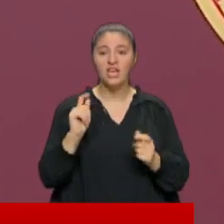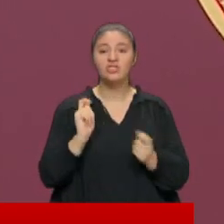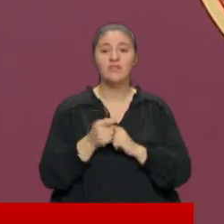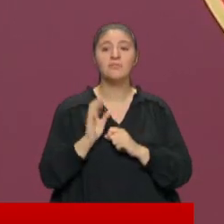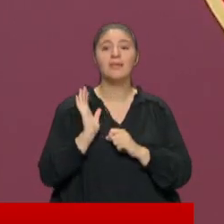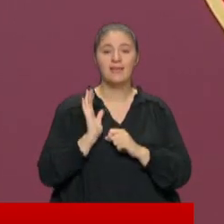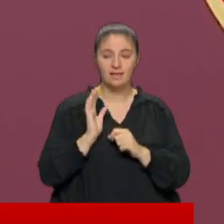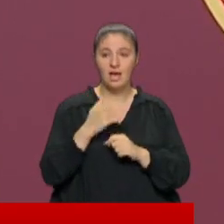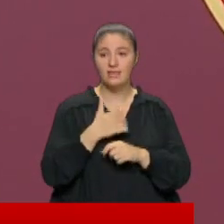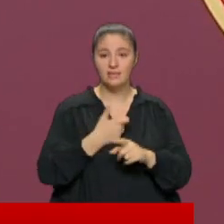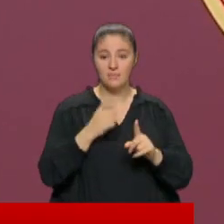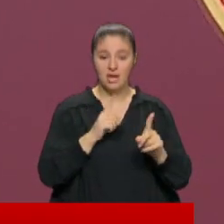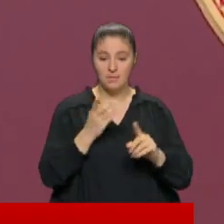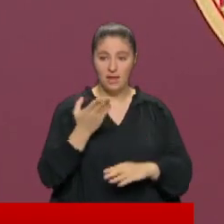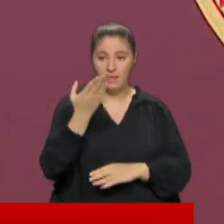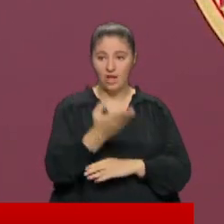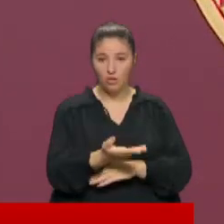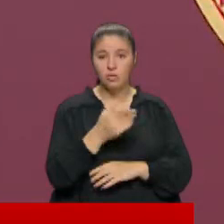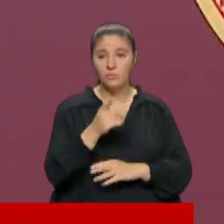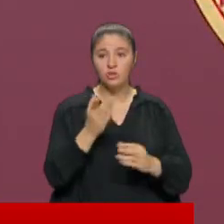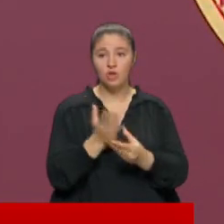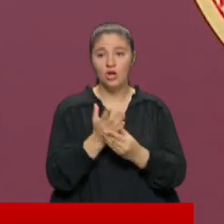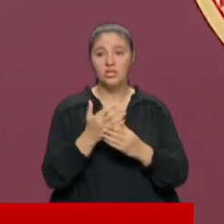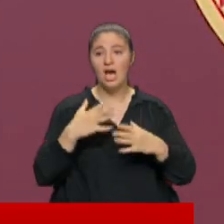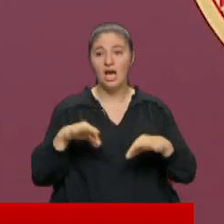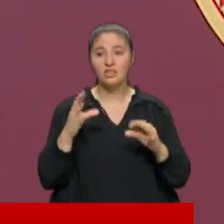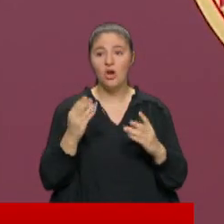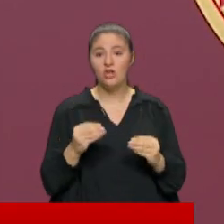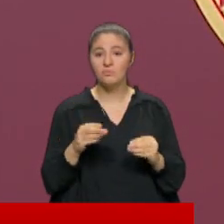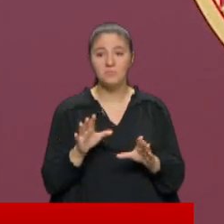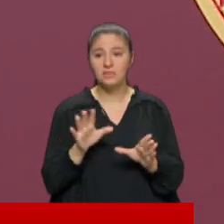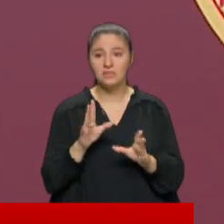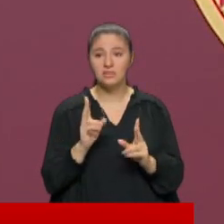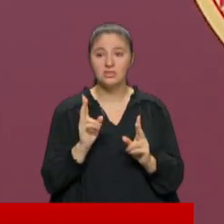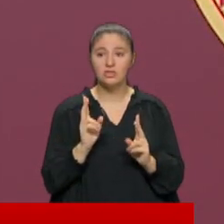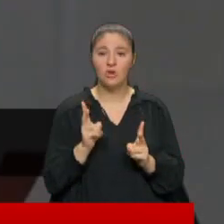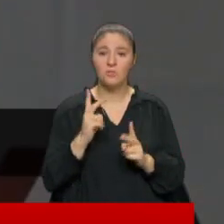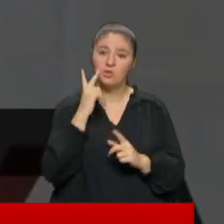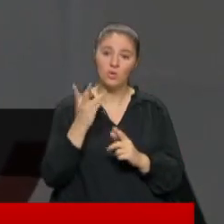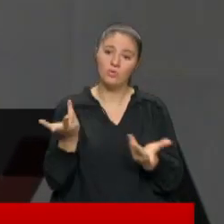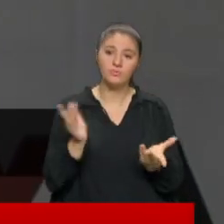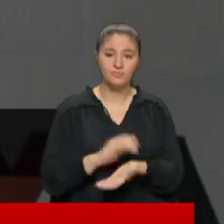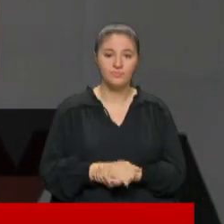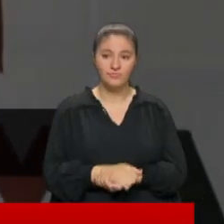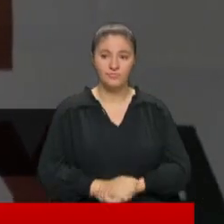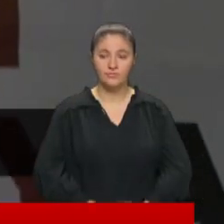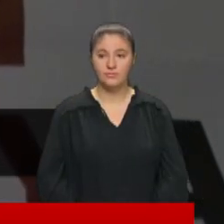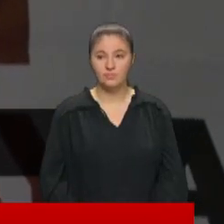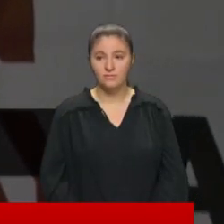çevirmeden Anayasa Mahkemesi'ne geçiyorsa bu dosyaya hazır olmamasını da normal karşılıyorum.